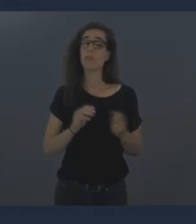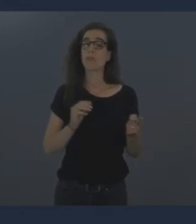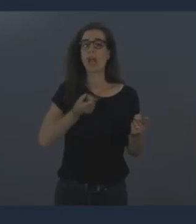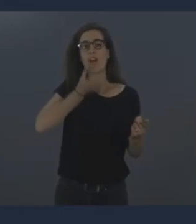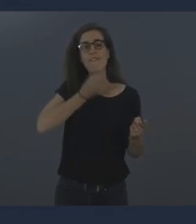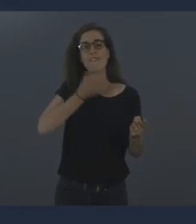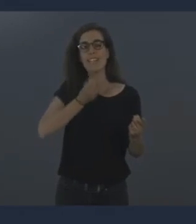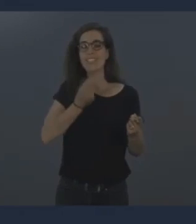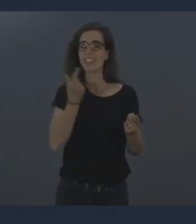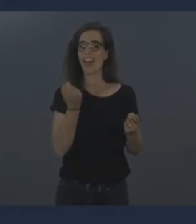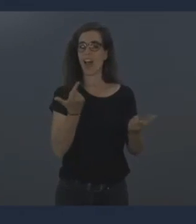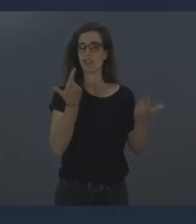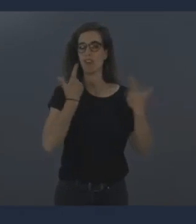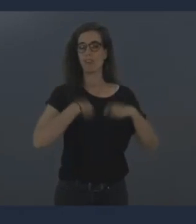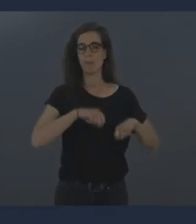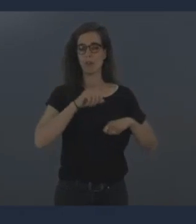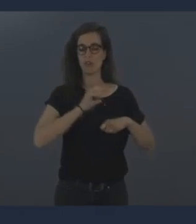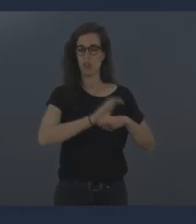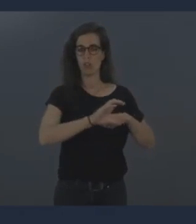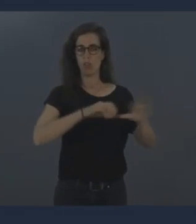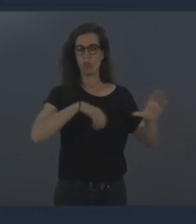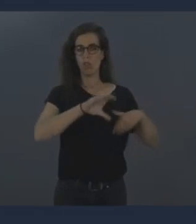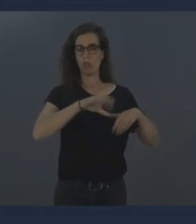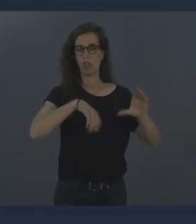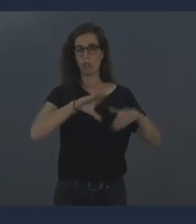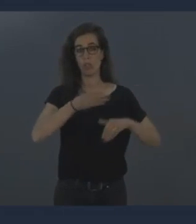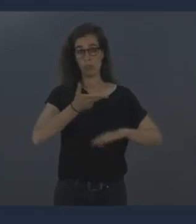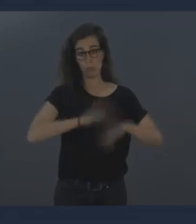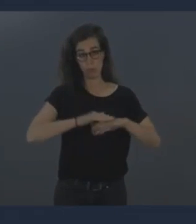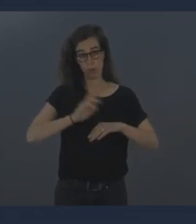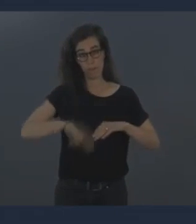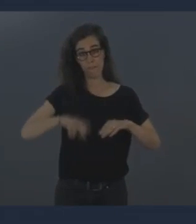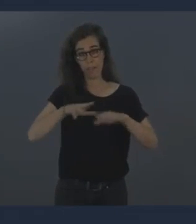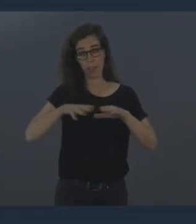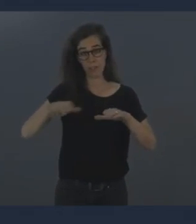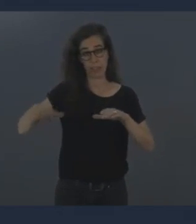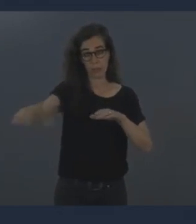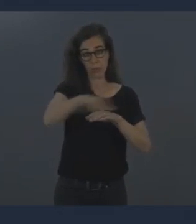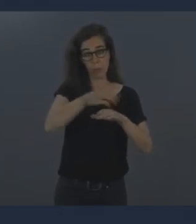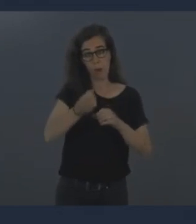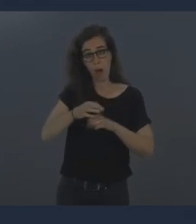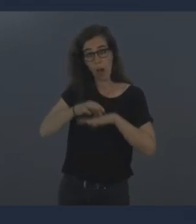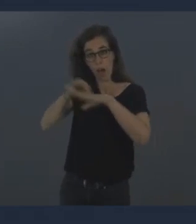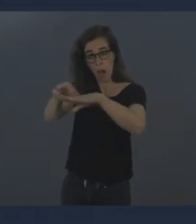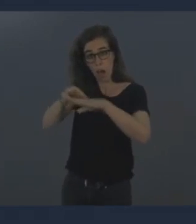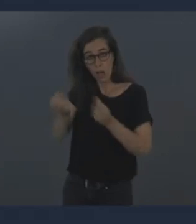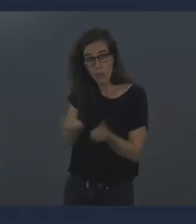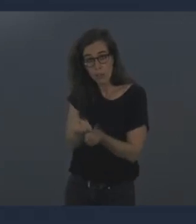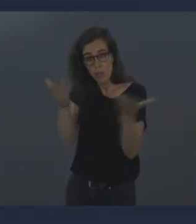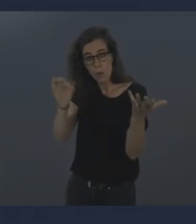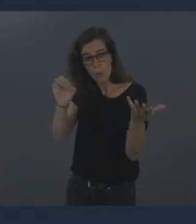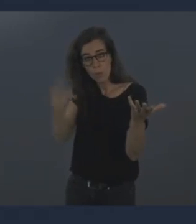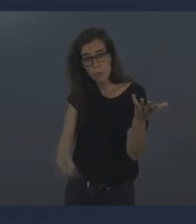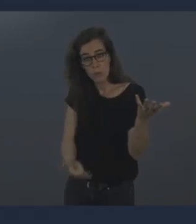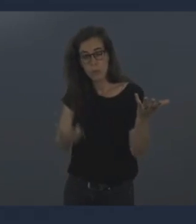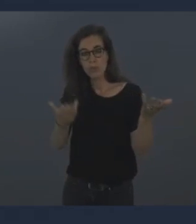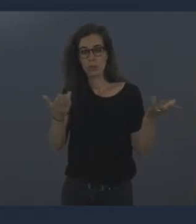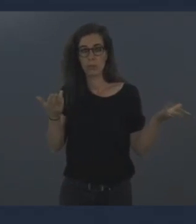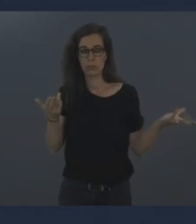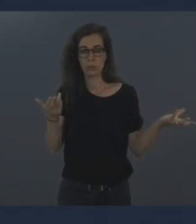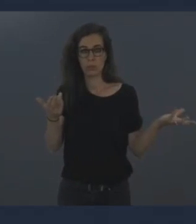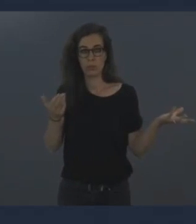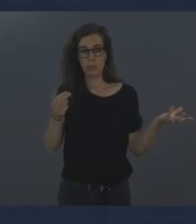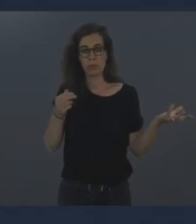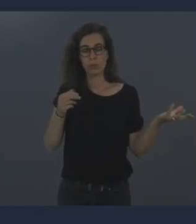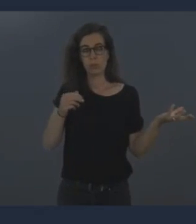permet pas d'accompagner le développement de tous les territoires. Le rôle de la région n'est pas, à notre sens, comme vous le dites souvent, de